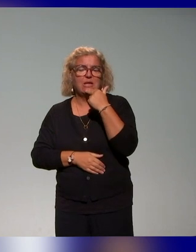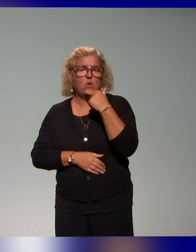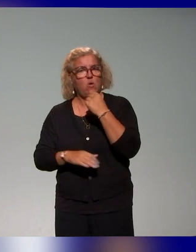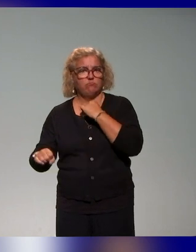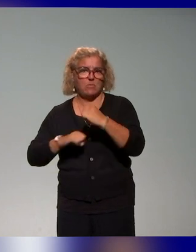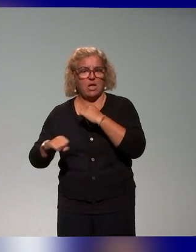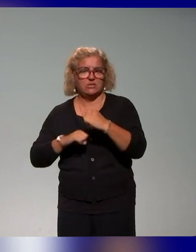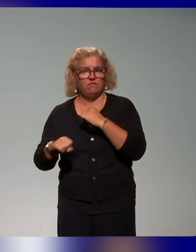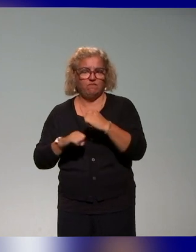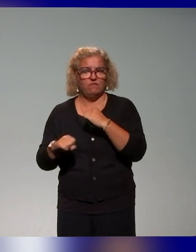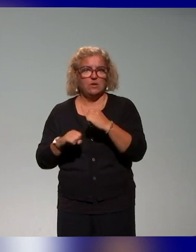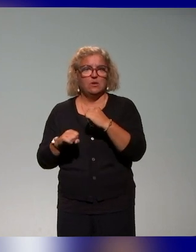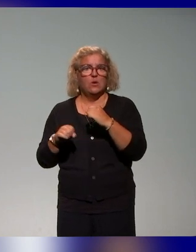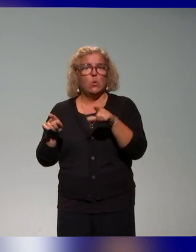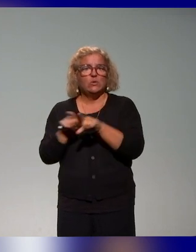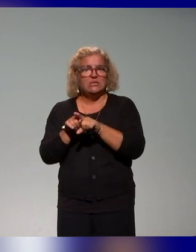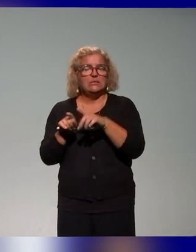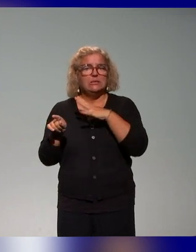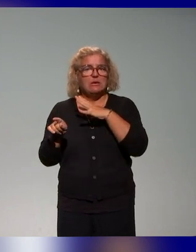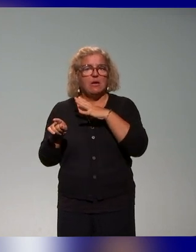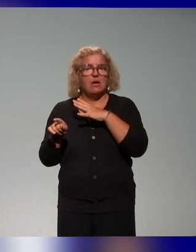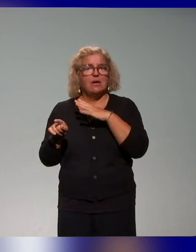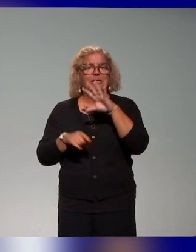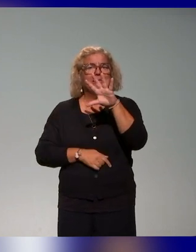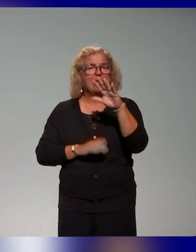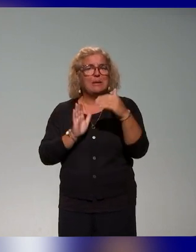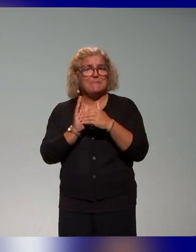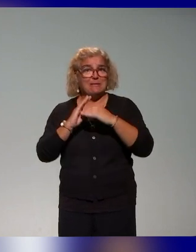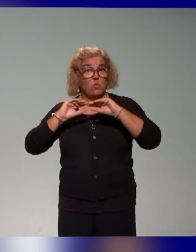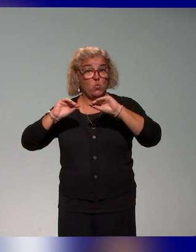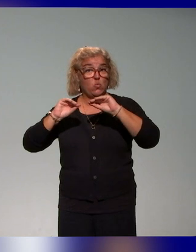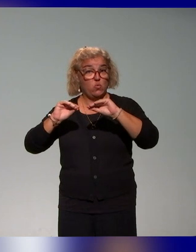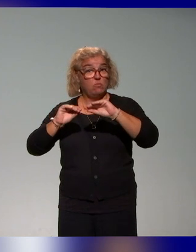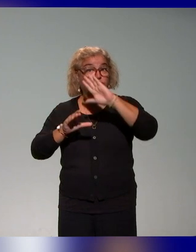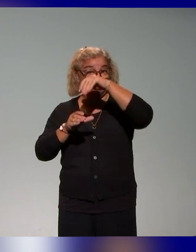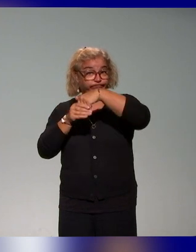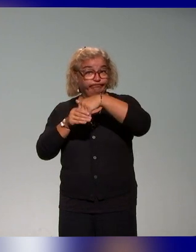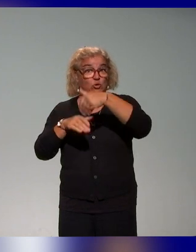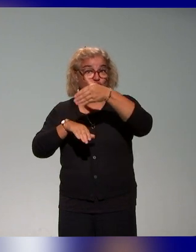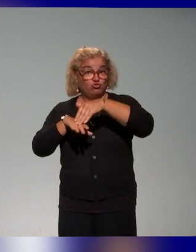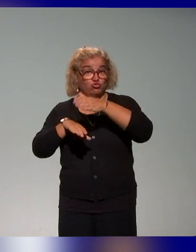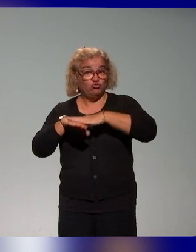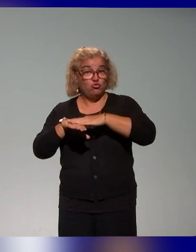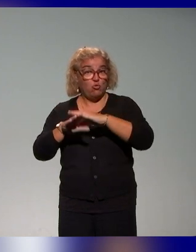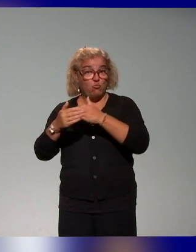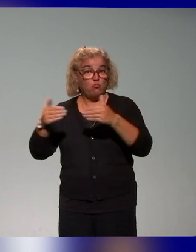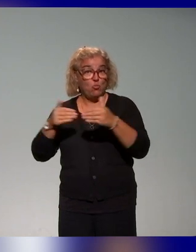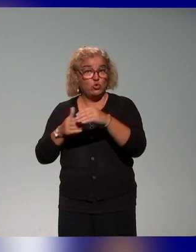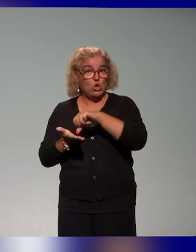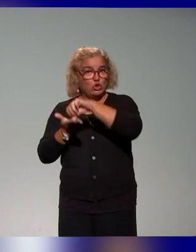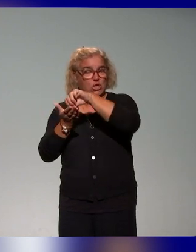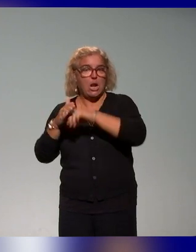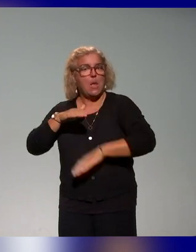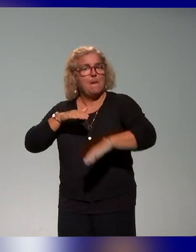matin. Et nous avons aussi plus de 5 000 cours uniquement sur Moodle Central. Donc ça fait déjà une